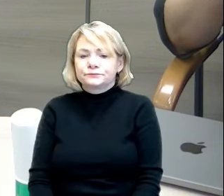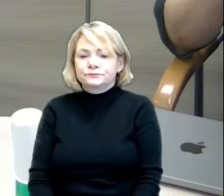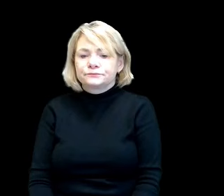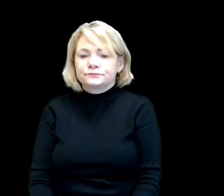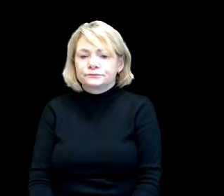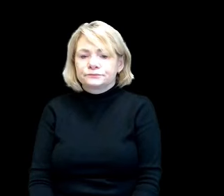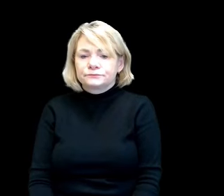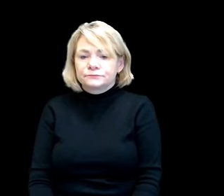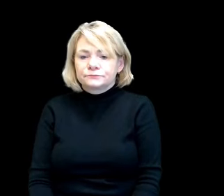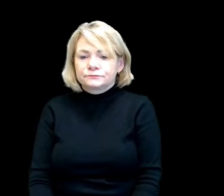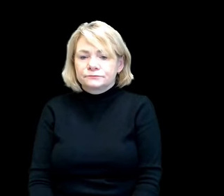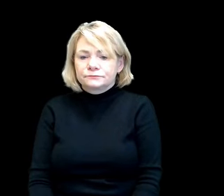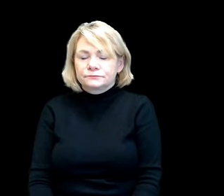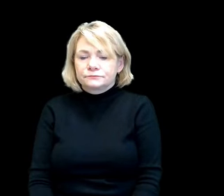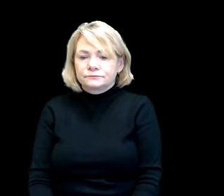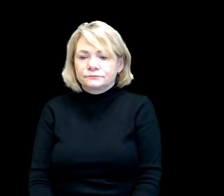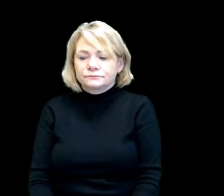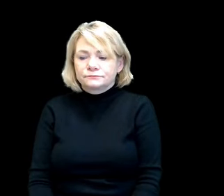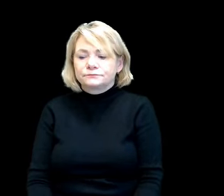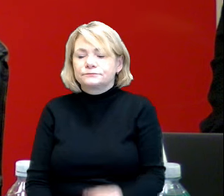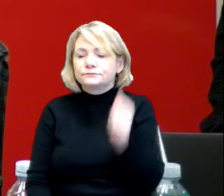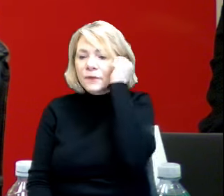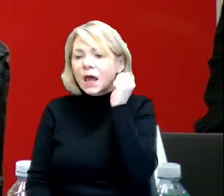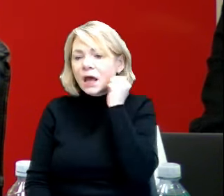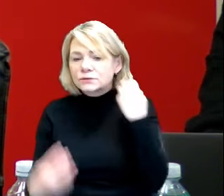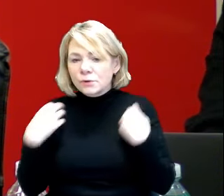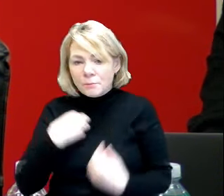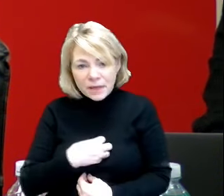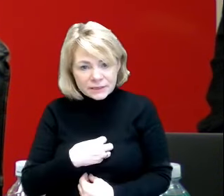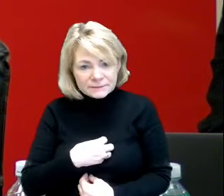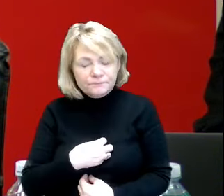ačiū taip ačiū daugiau